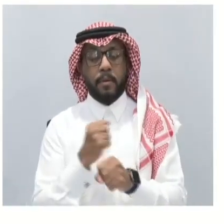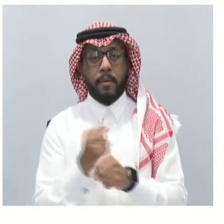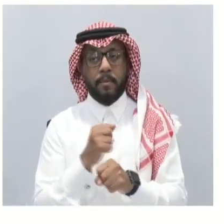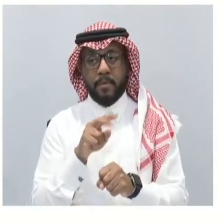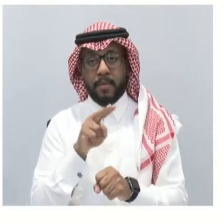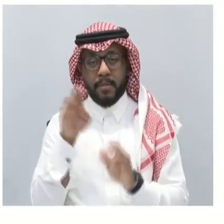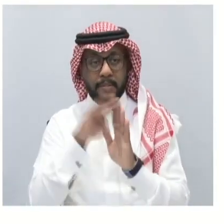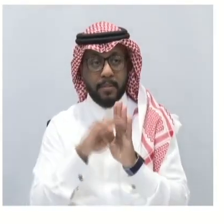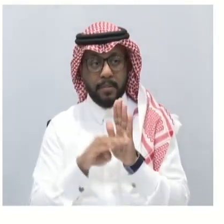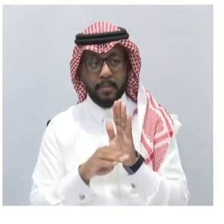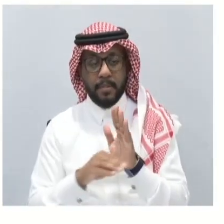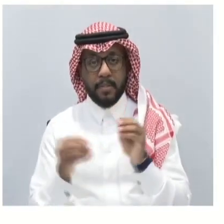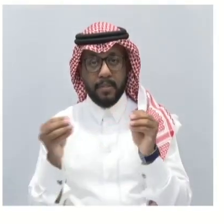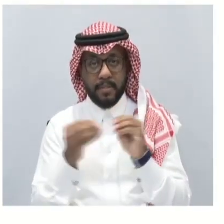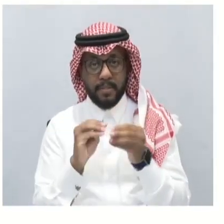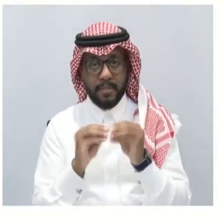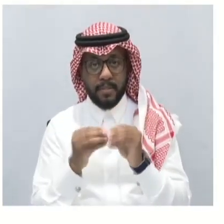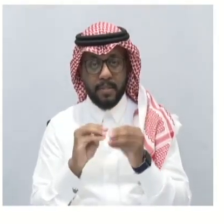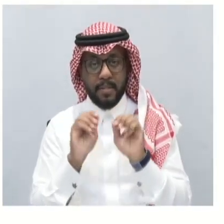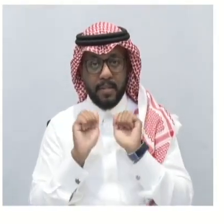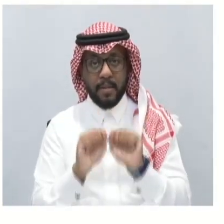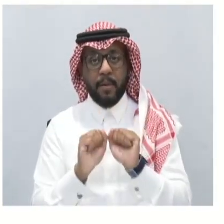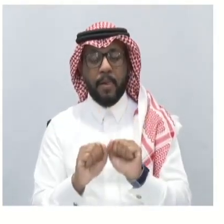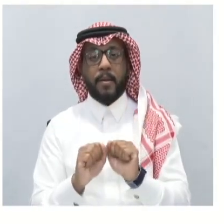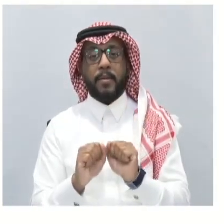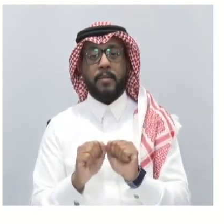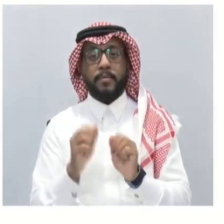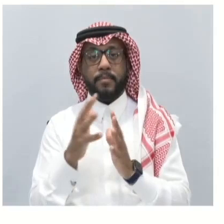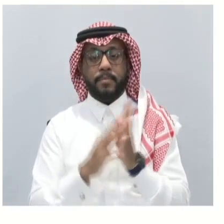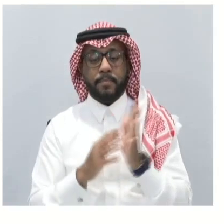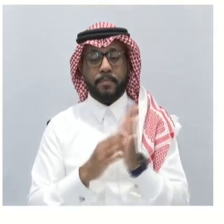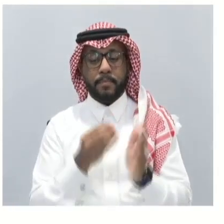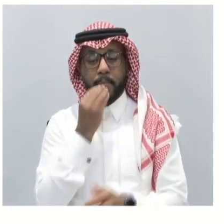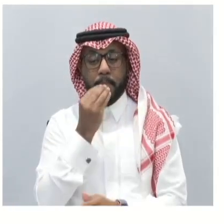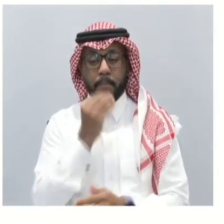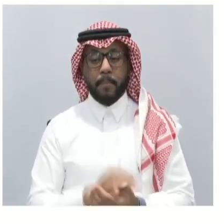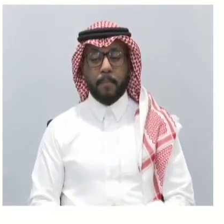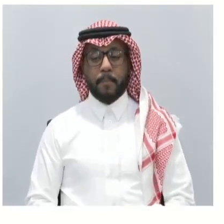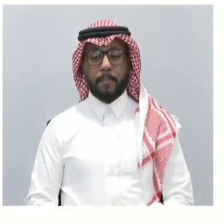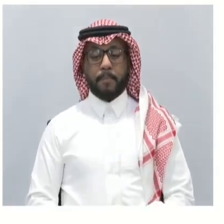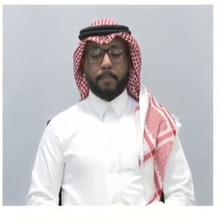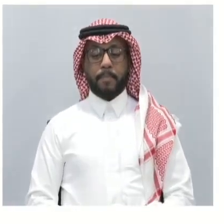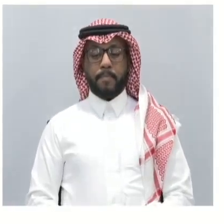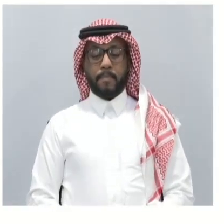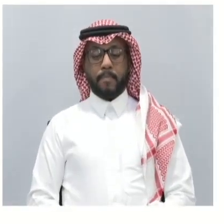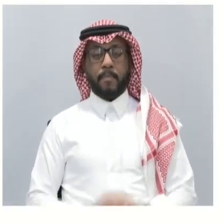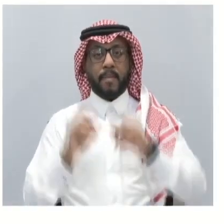والصقها بحسب ترتيبها في سلسله الغذاء عندي هذه الصور